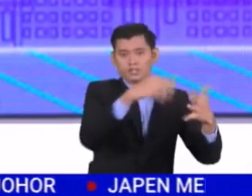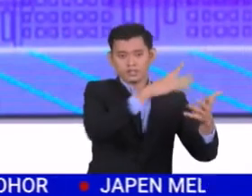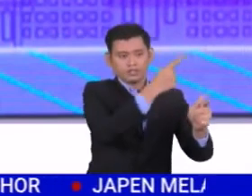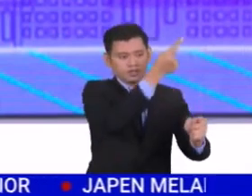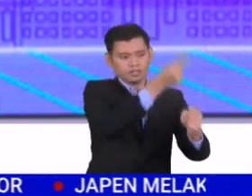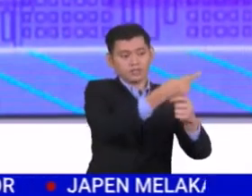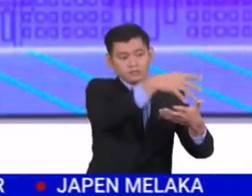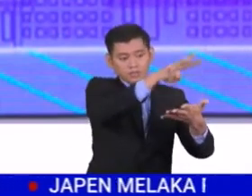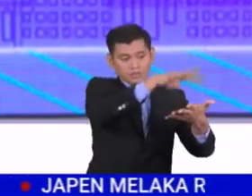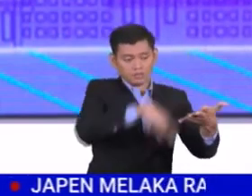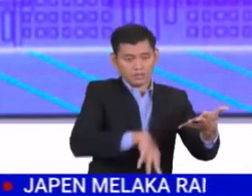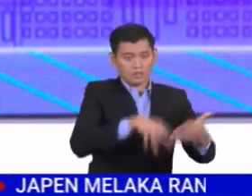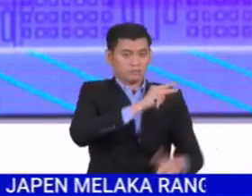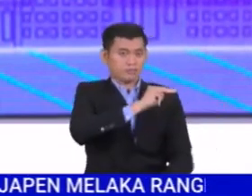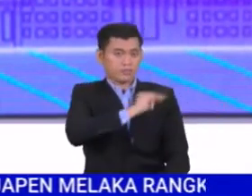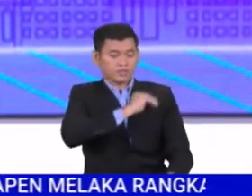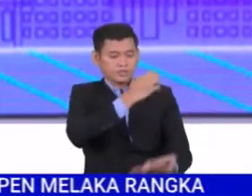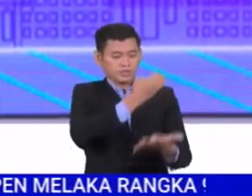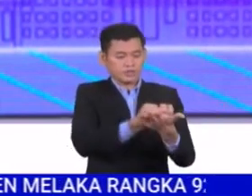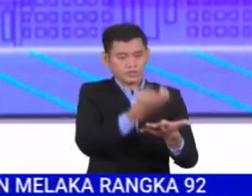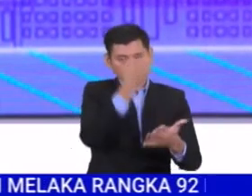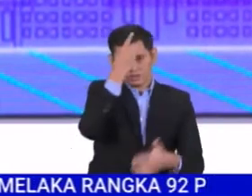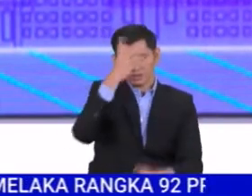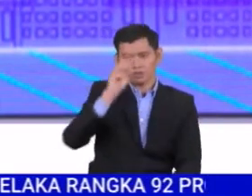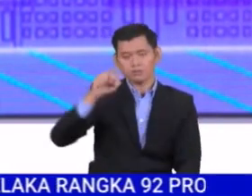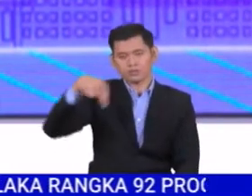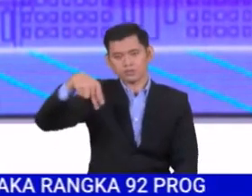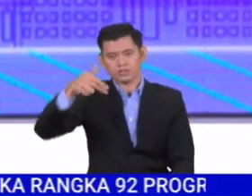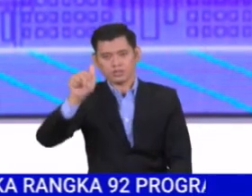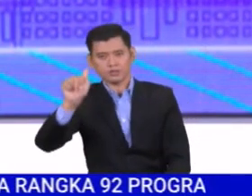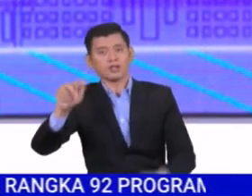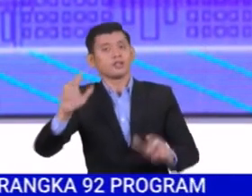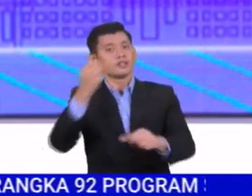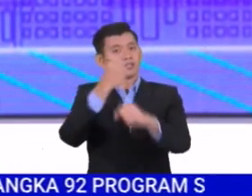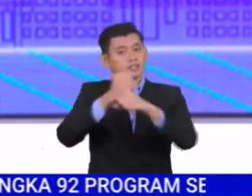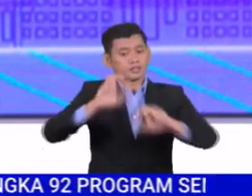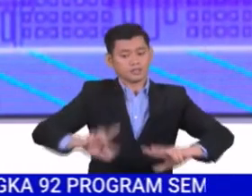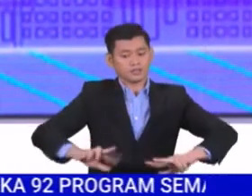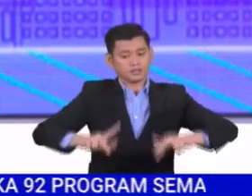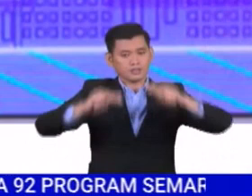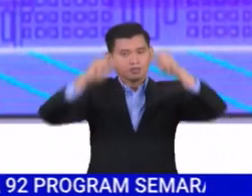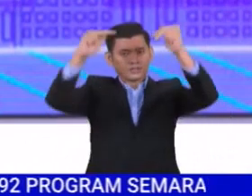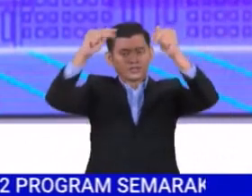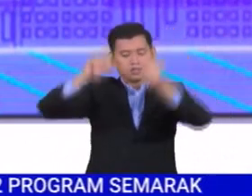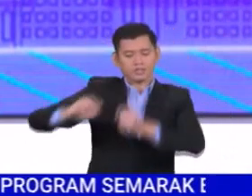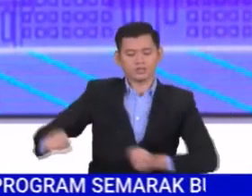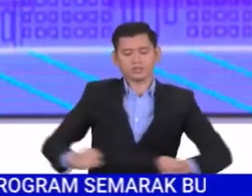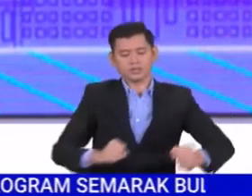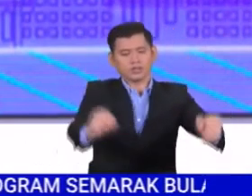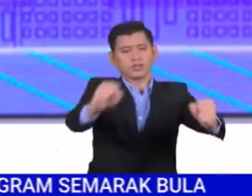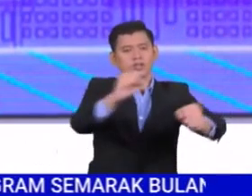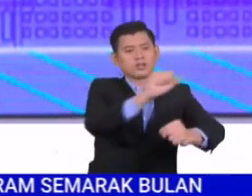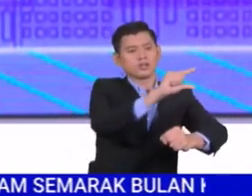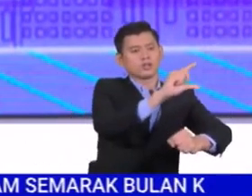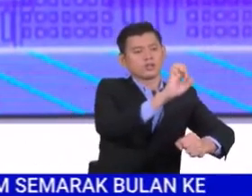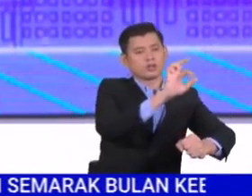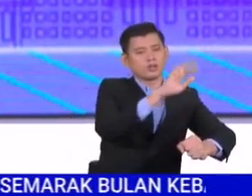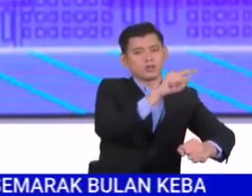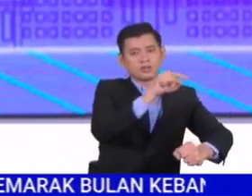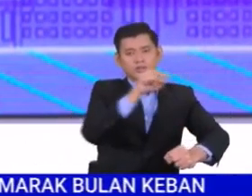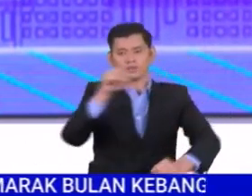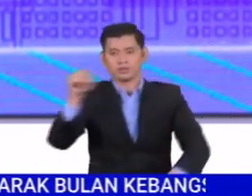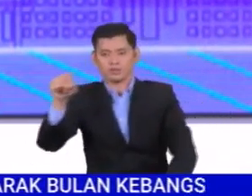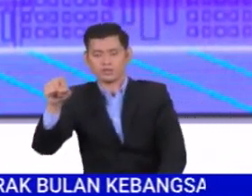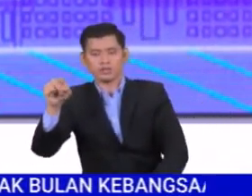Perdana Menteri Ekonomi, Datuk Seri Mustafa Muhammad berkata, kerja-kerja pembinaan ban banjir Sungai Golok daripada pengkalan kubur sehingga